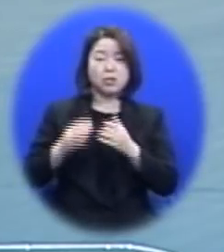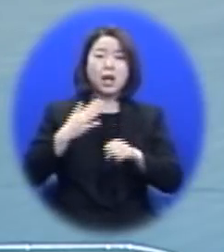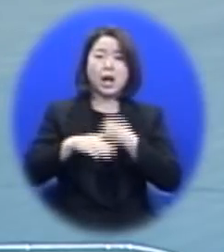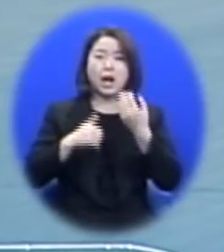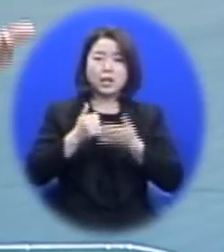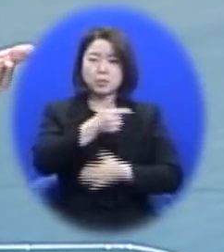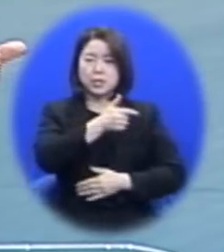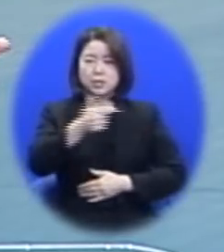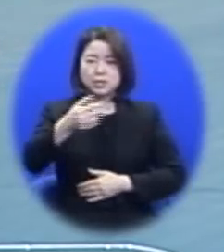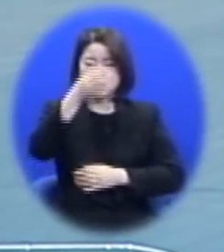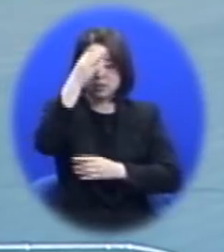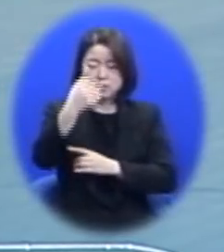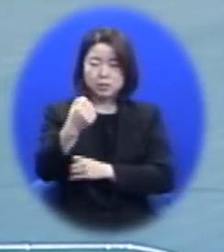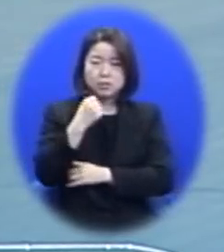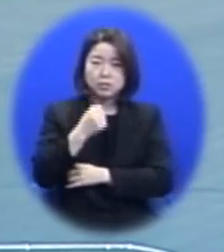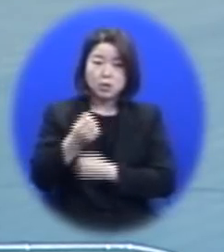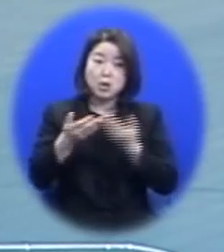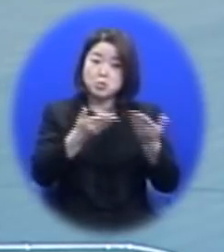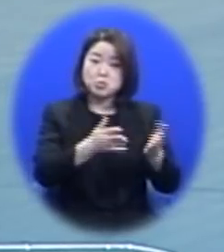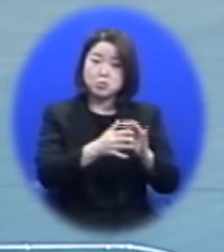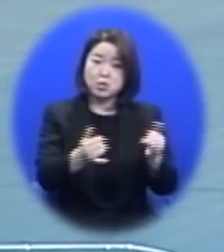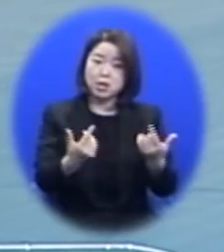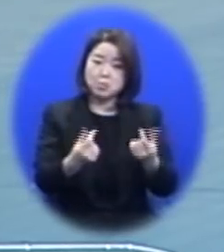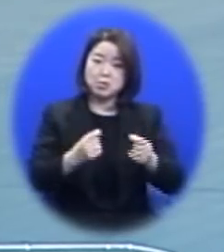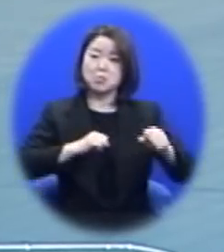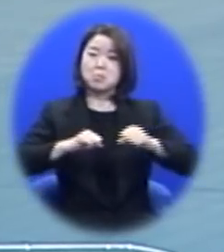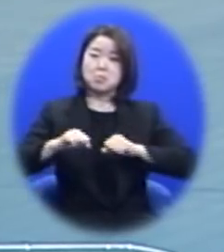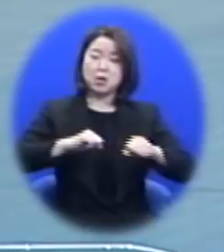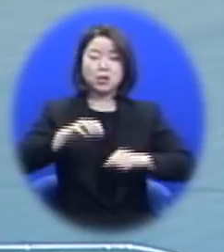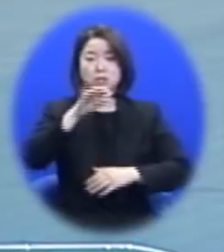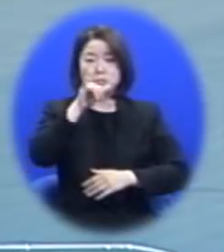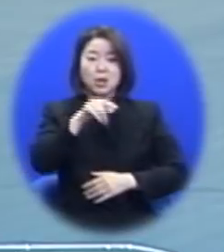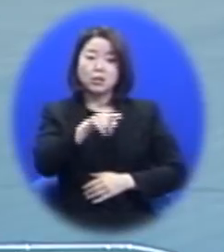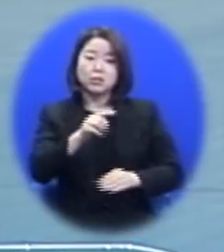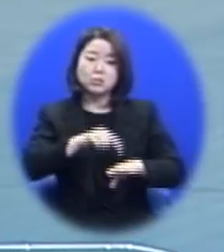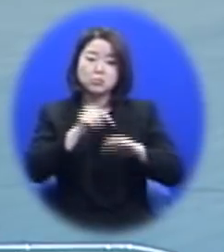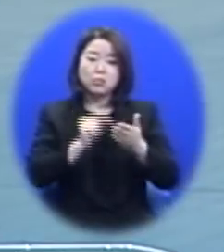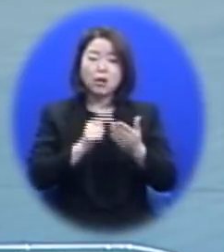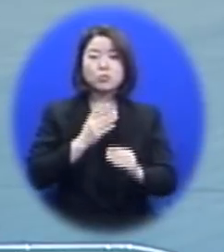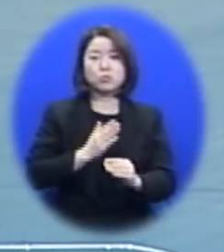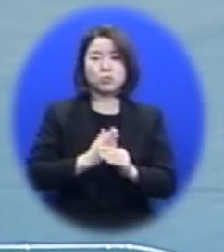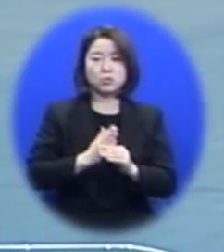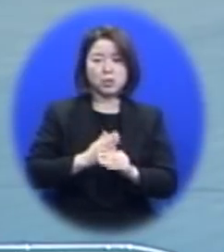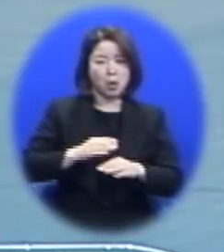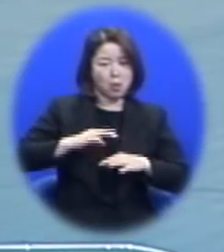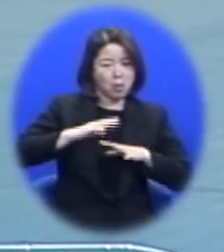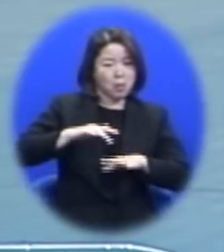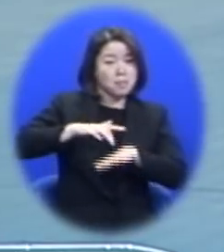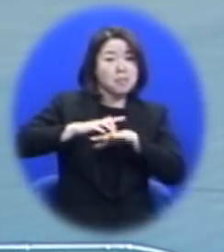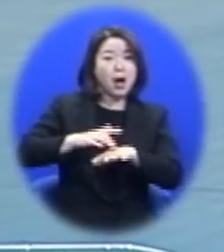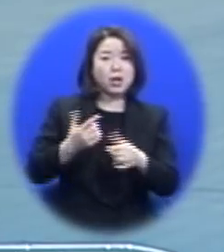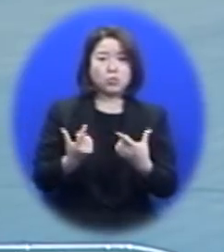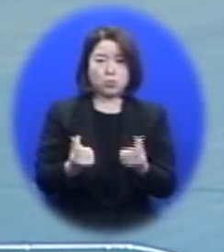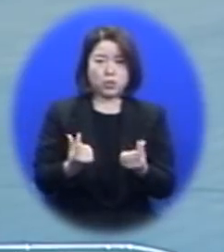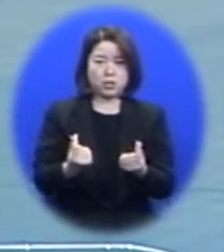큰 능력을 주신 사람처럼 행사하지만 그 마음 중심은 무서운 마귀라는